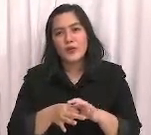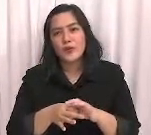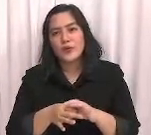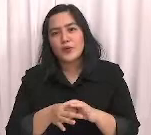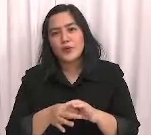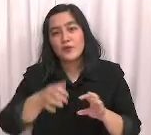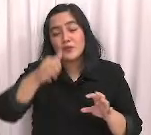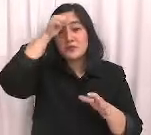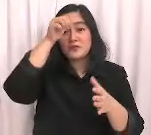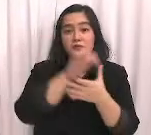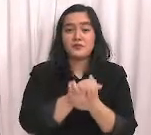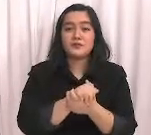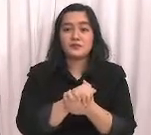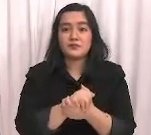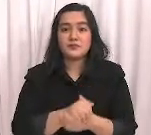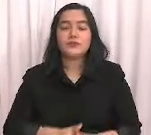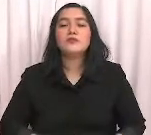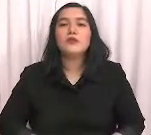meron doon na